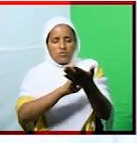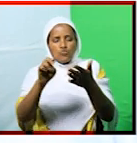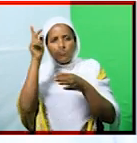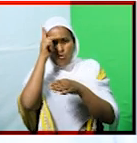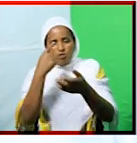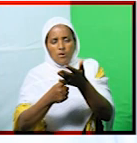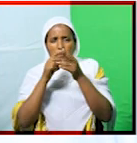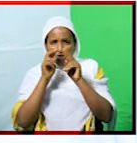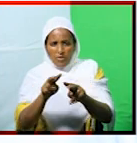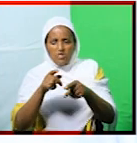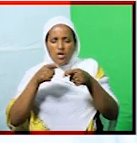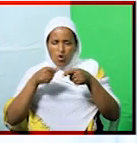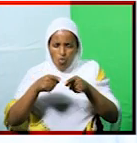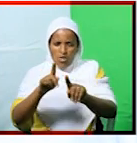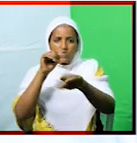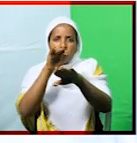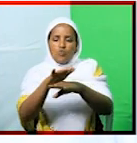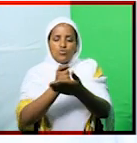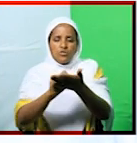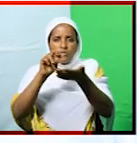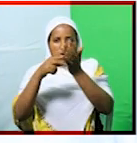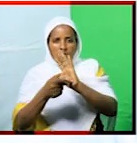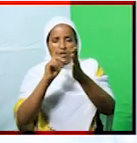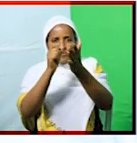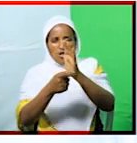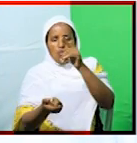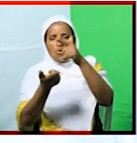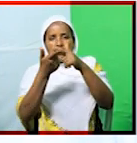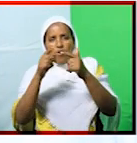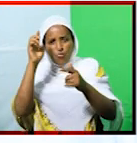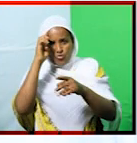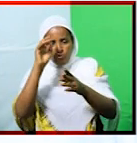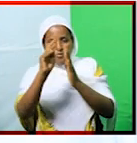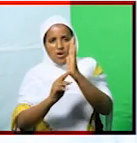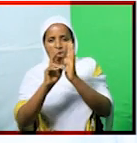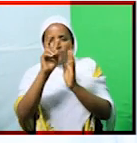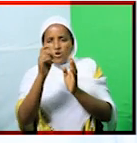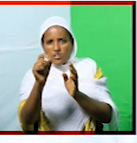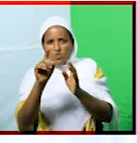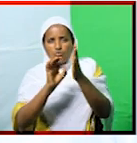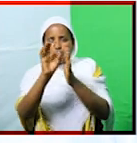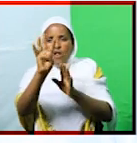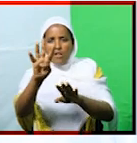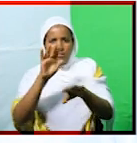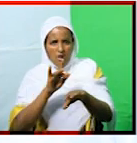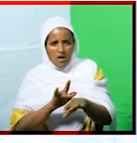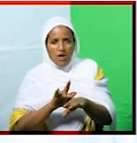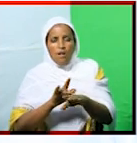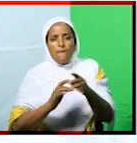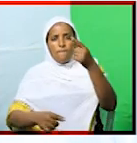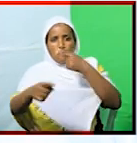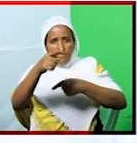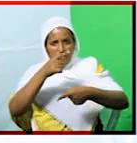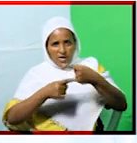ይሄን በተመለከተ እየወቀሰ መልእክቶቹን ሲጽፍ ማለት ነው። ለምሳሌ ሁለተኛ ቆሮንቶስ መልእክቱ ምዕራፍ 11 ቁጥር 4 ላይ